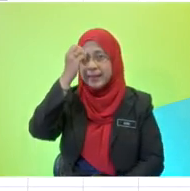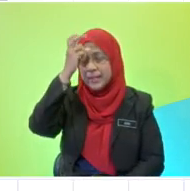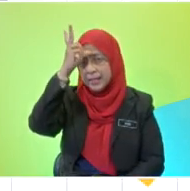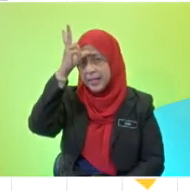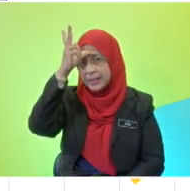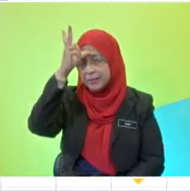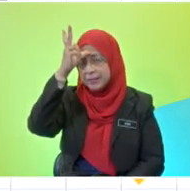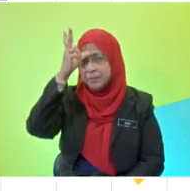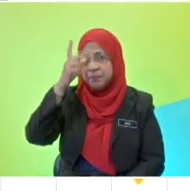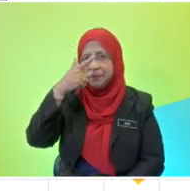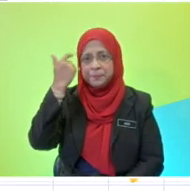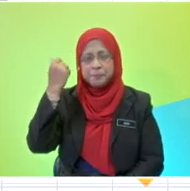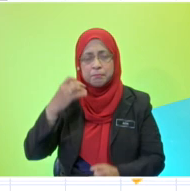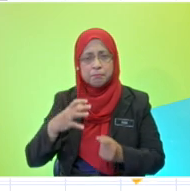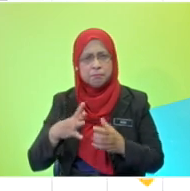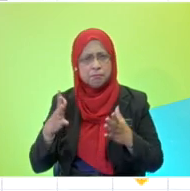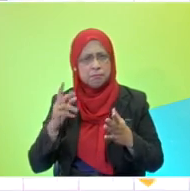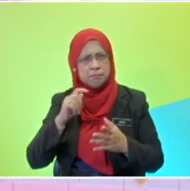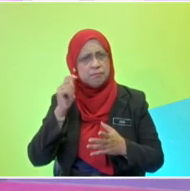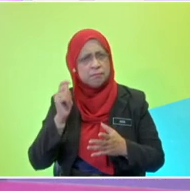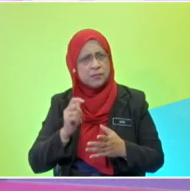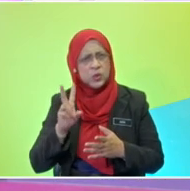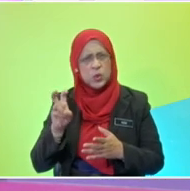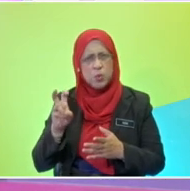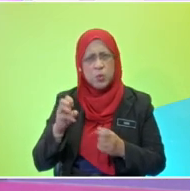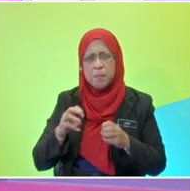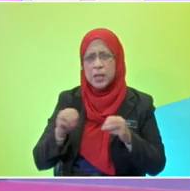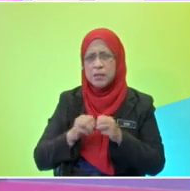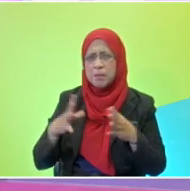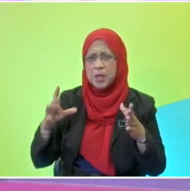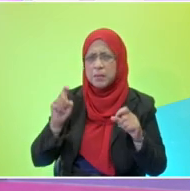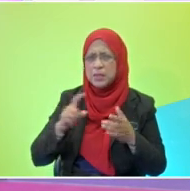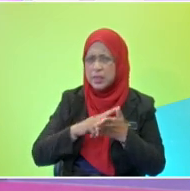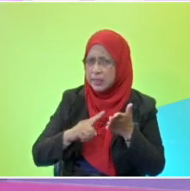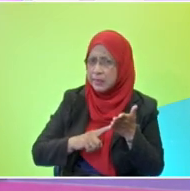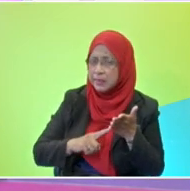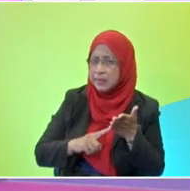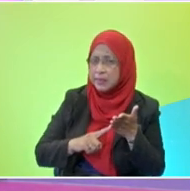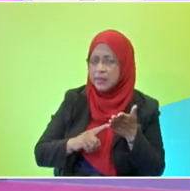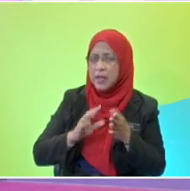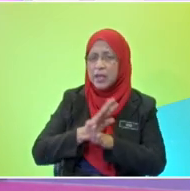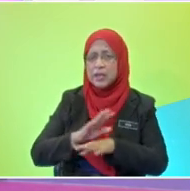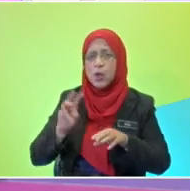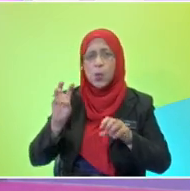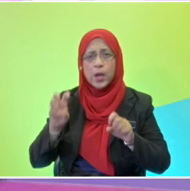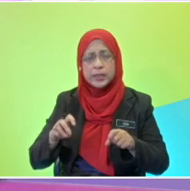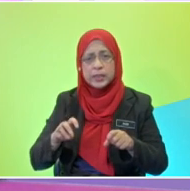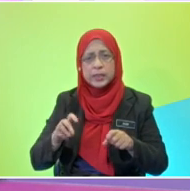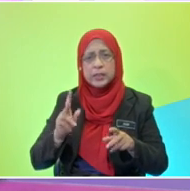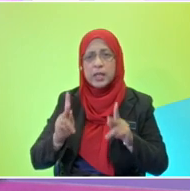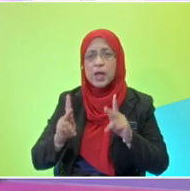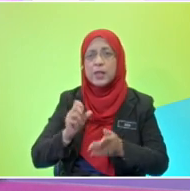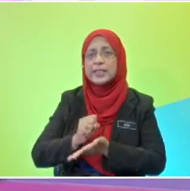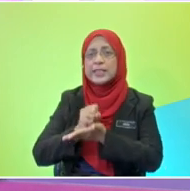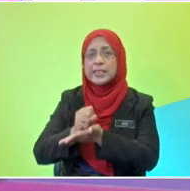katakan sempat lama ini tanya Ustaz dia enggak usah baca banyak ada 20 ekor tuh kena zakat atau tidak tidak wajib mengeluarkan zakat tapi kalau di atas